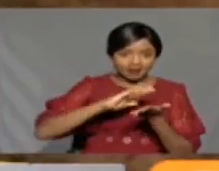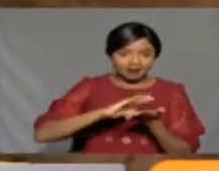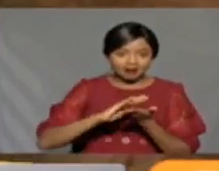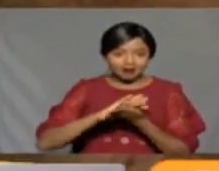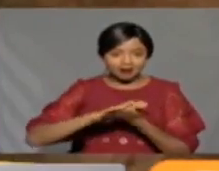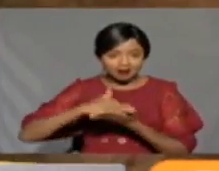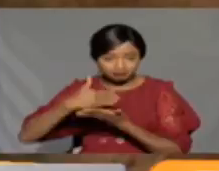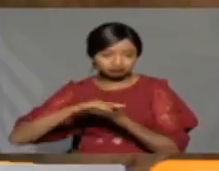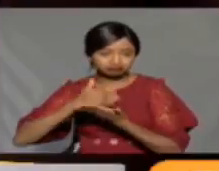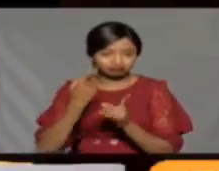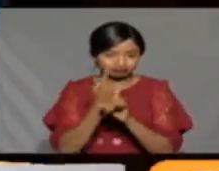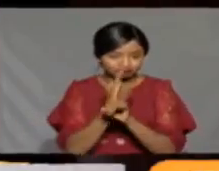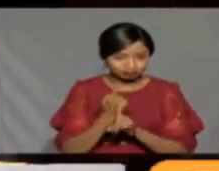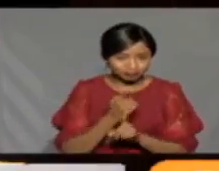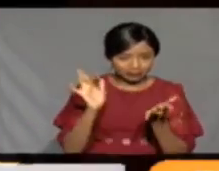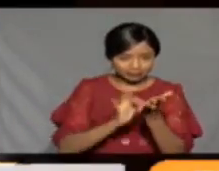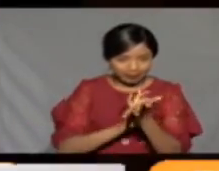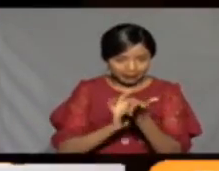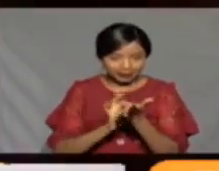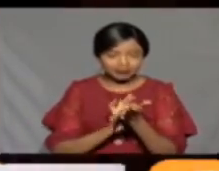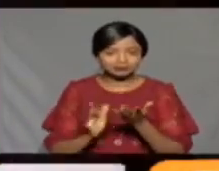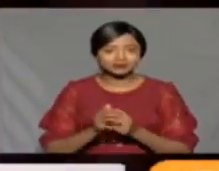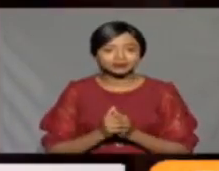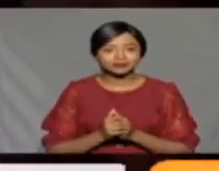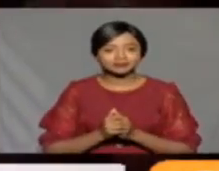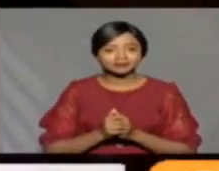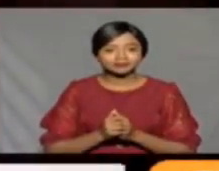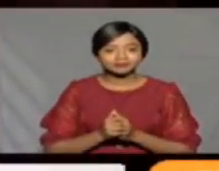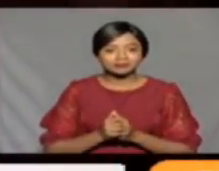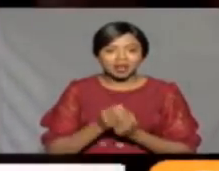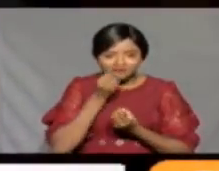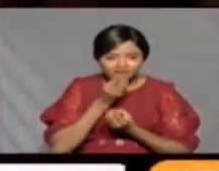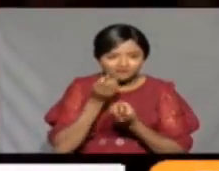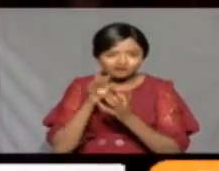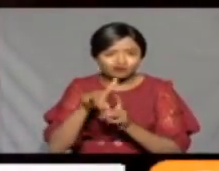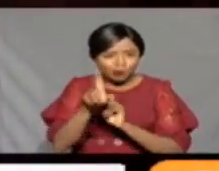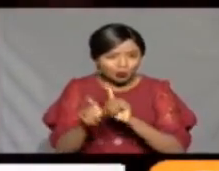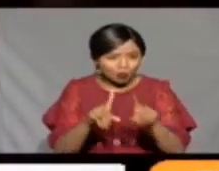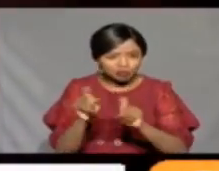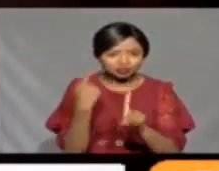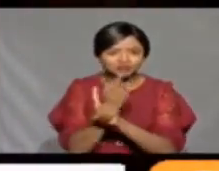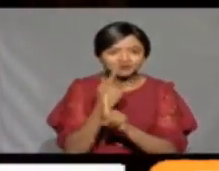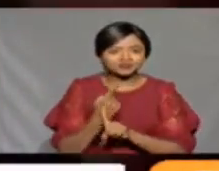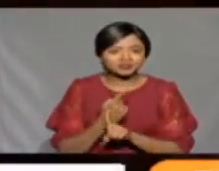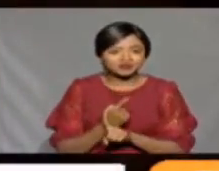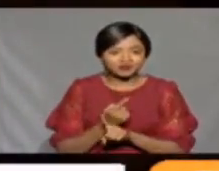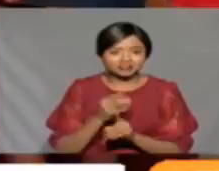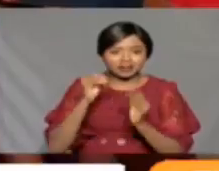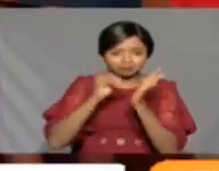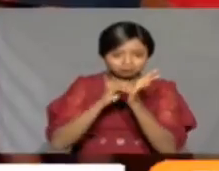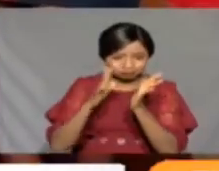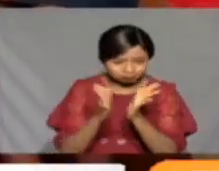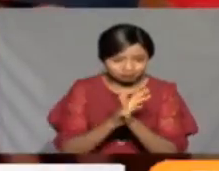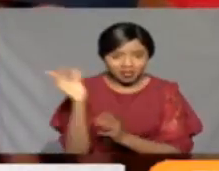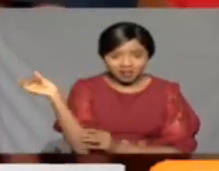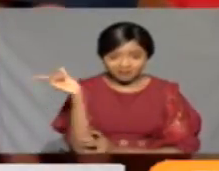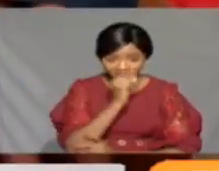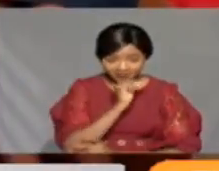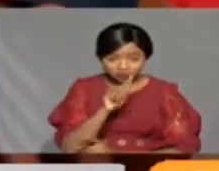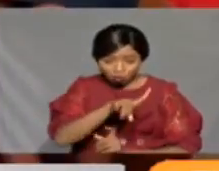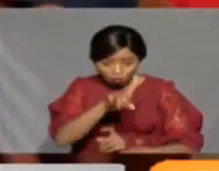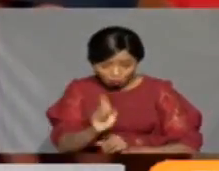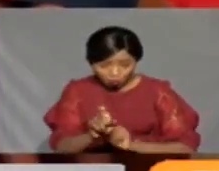vilivyo na maswali takribani 40 yaliyo na vipengee kadhaa yakiwa yameezekwa humu ndani. Na kila